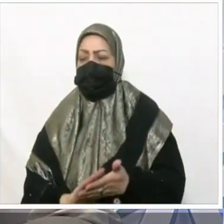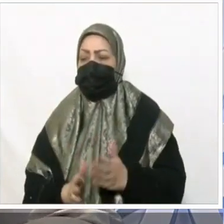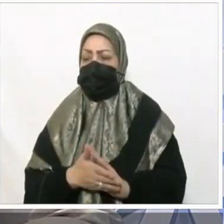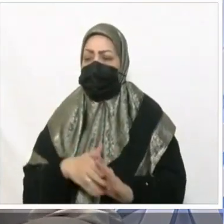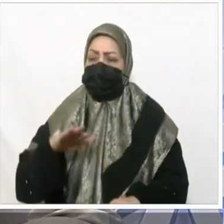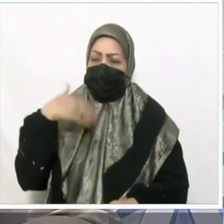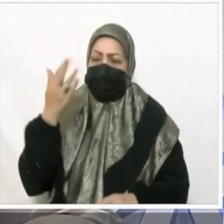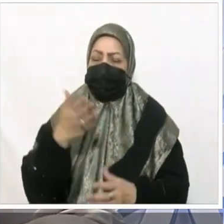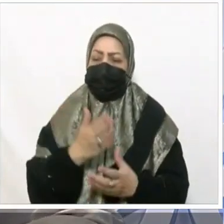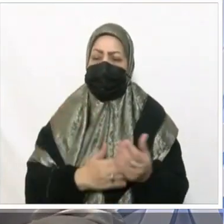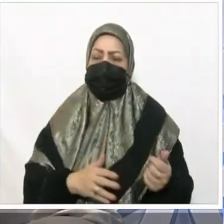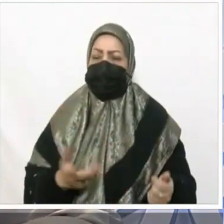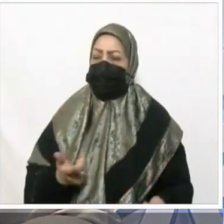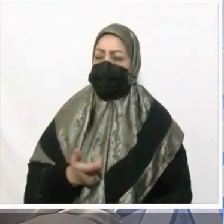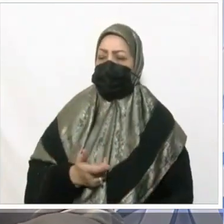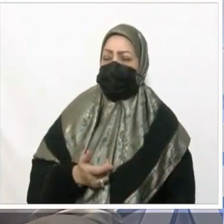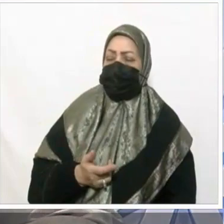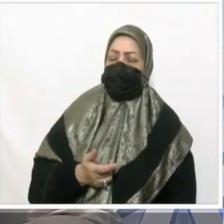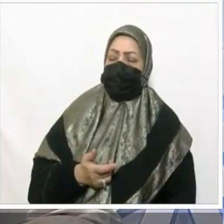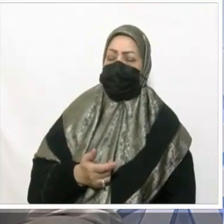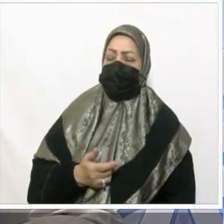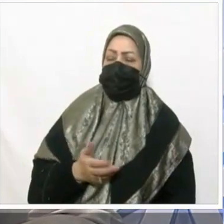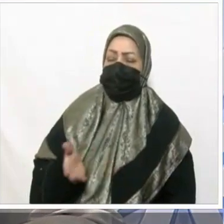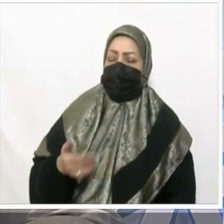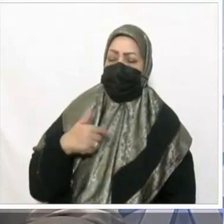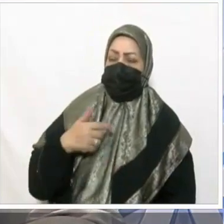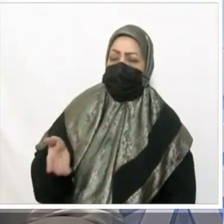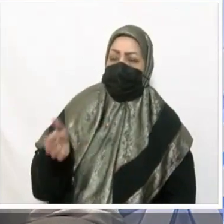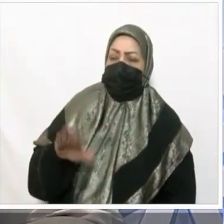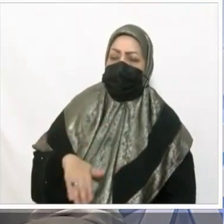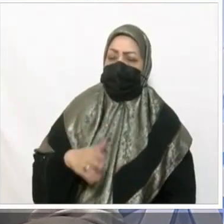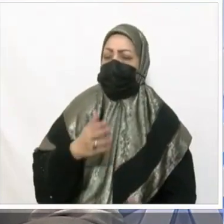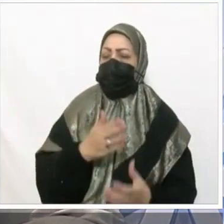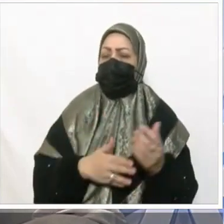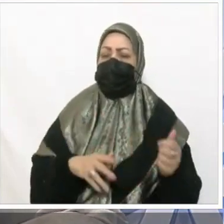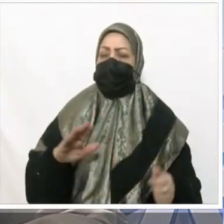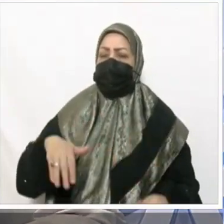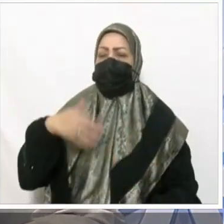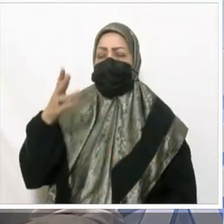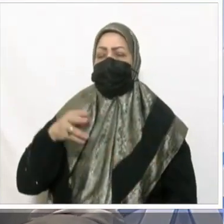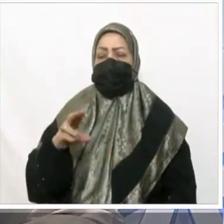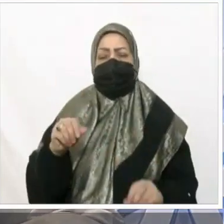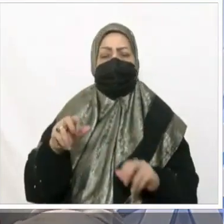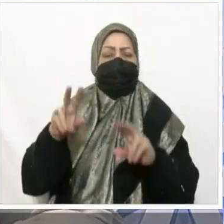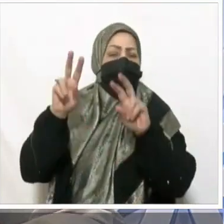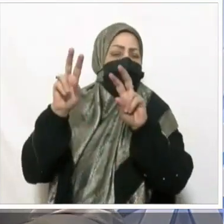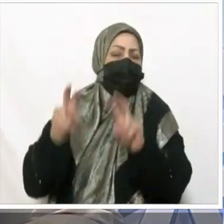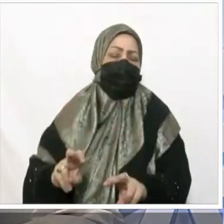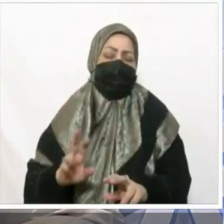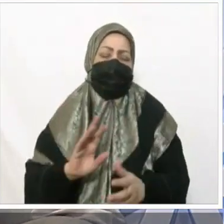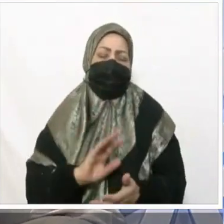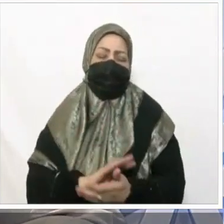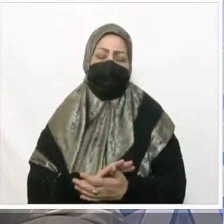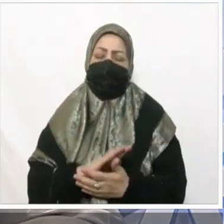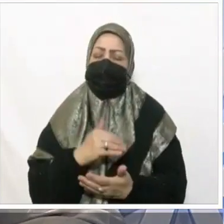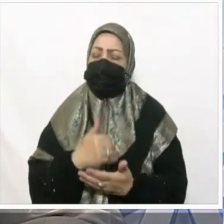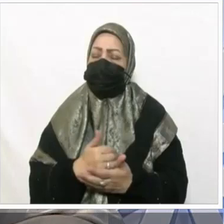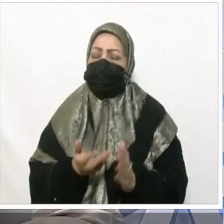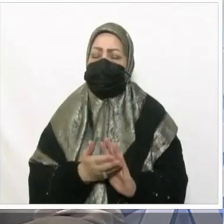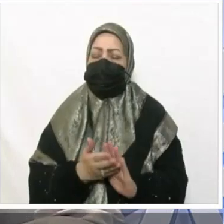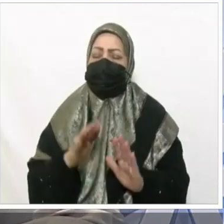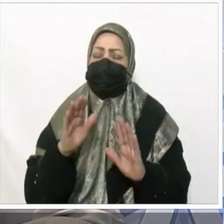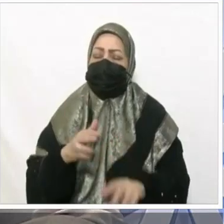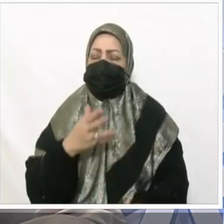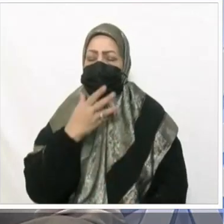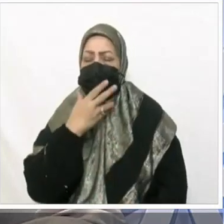من الأرض أو من الميراث للورثة هو أمر طيب وأمر حسن أن سعد بن أبي